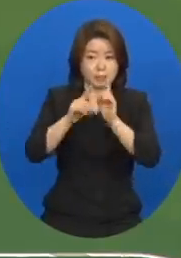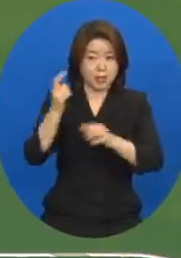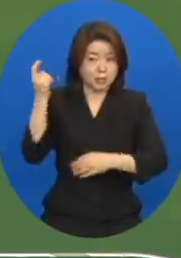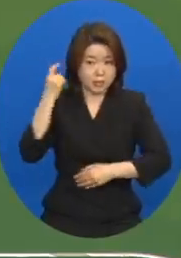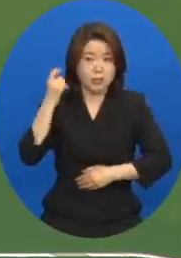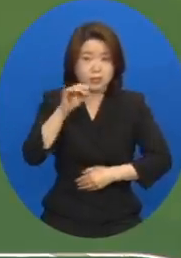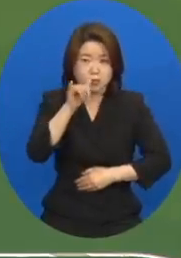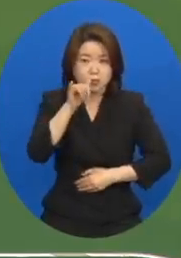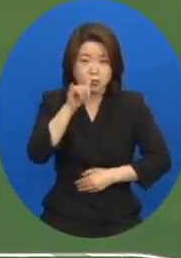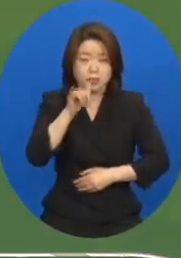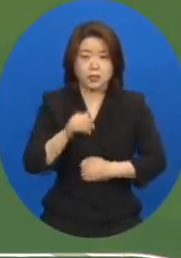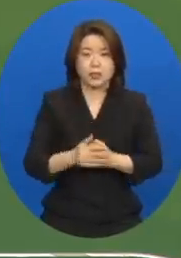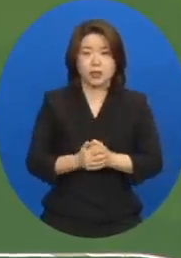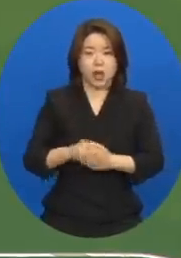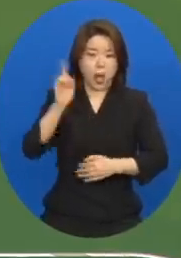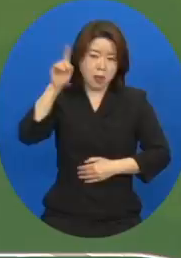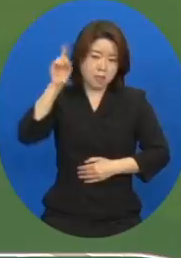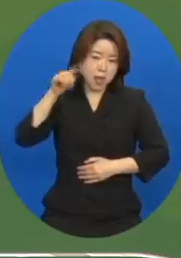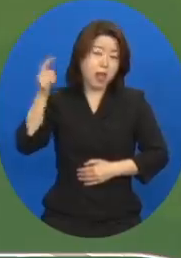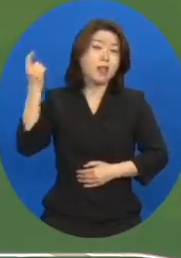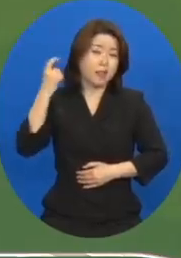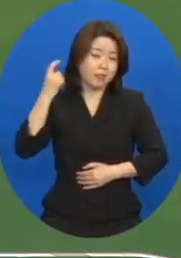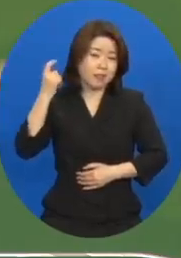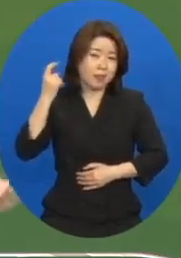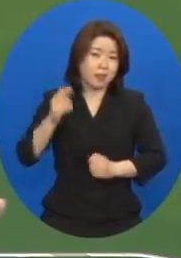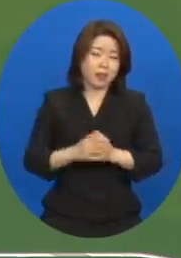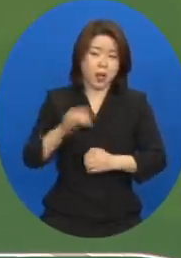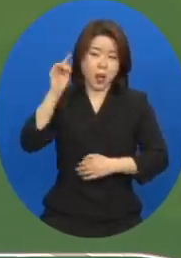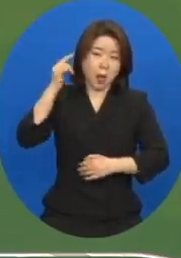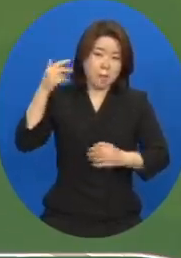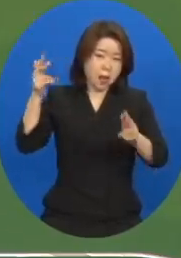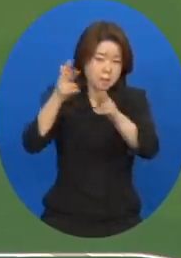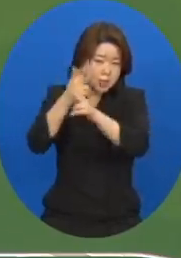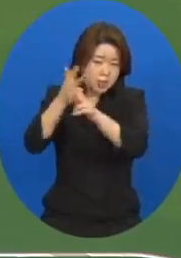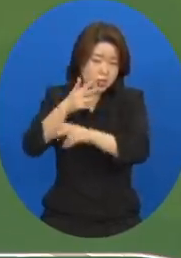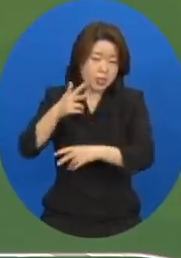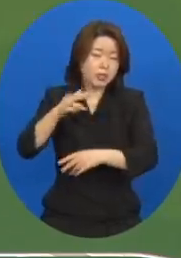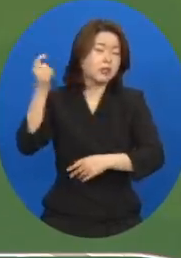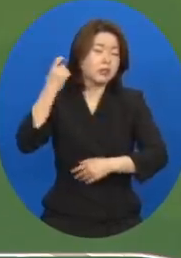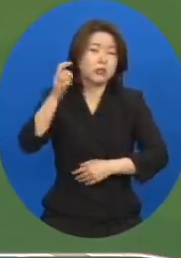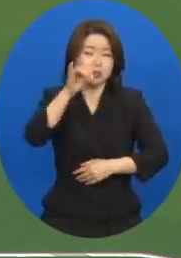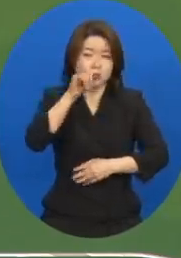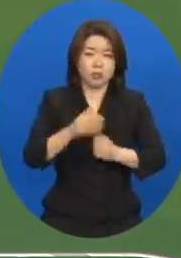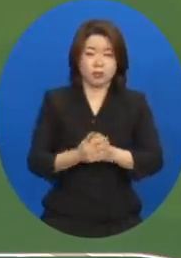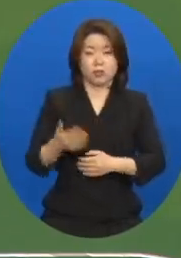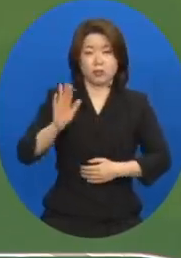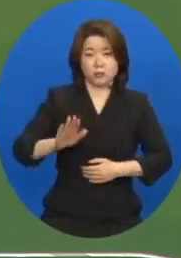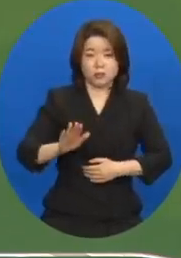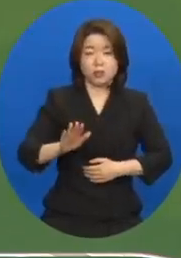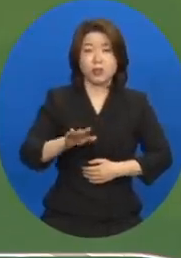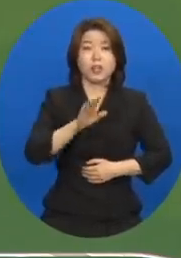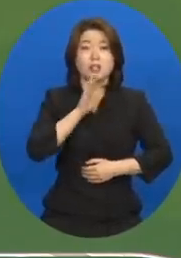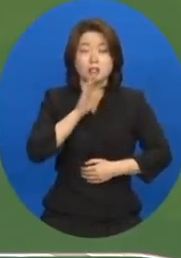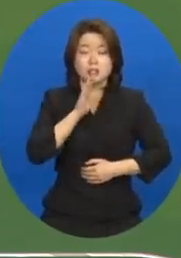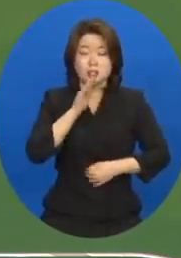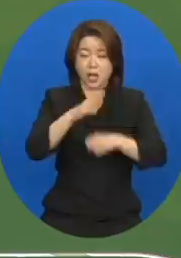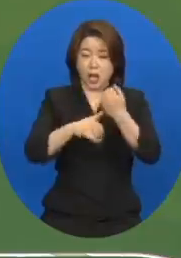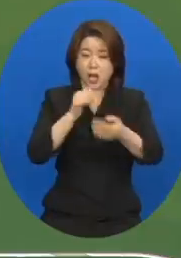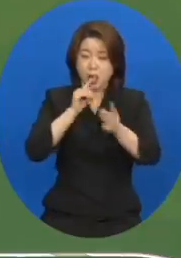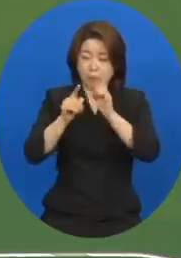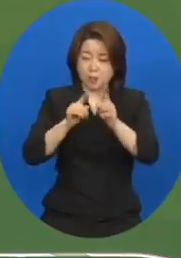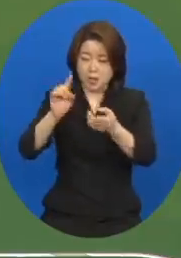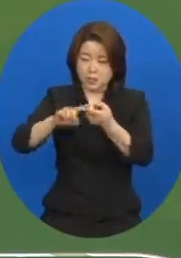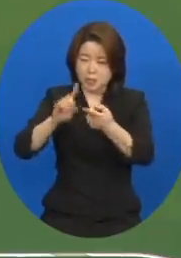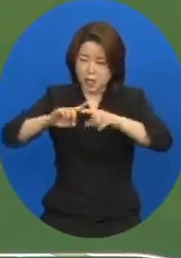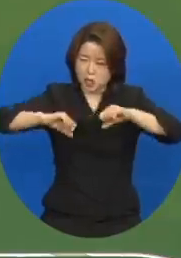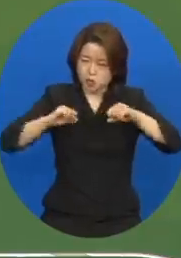들어요. 매일도 듣고요. 매주일도 듣습니다. 그런데 실제로 하나님의 말씀대로 사는 자들은